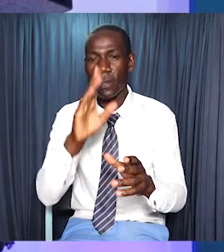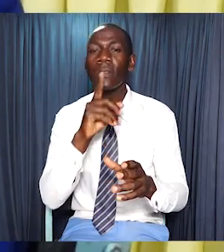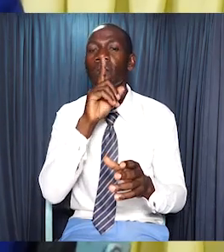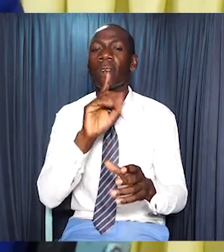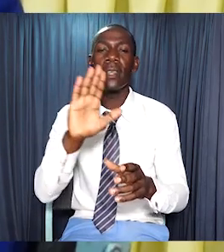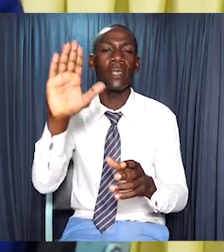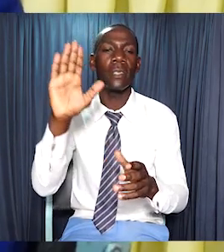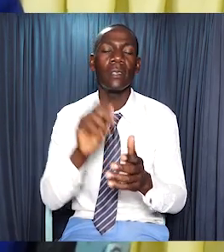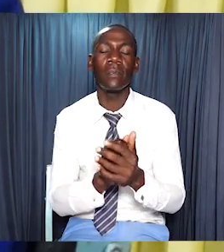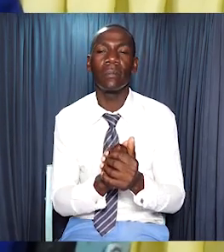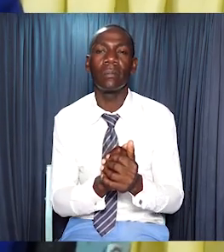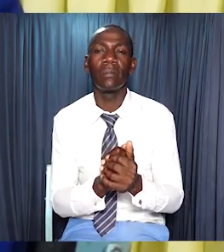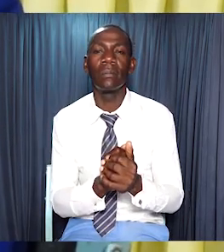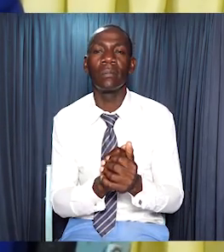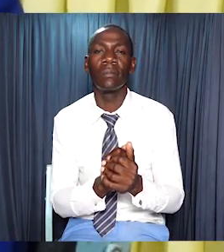fathers.